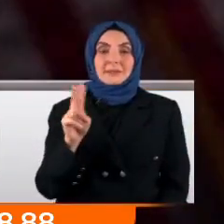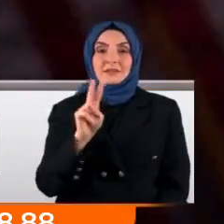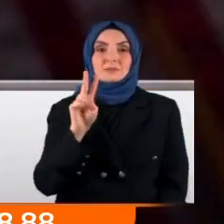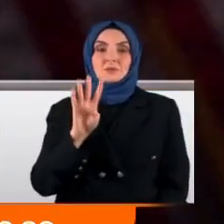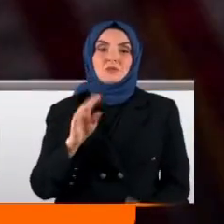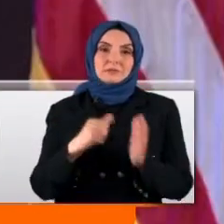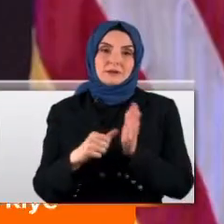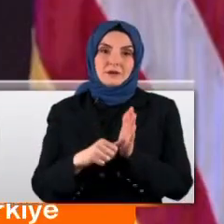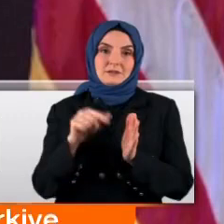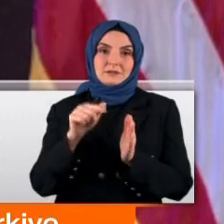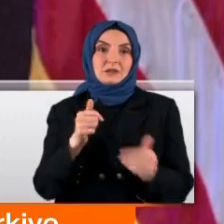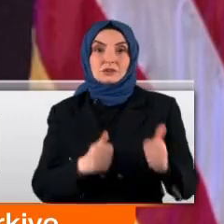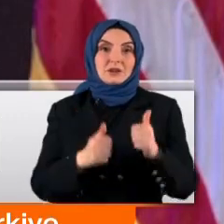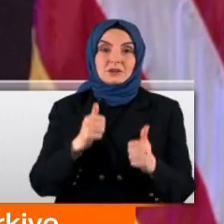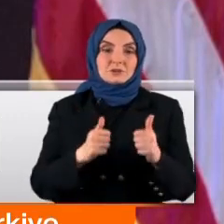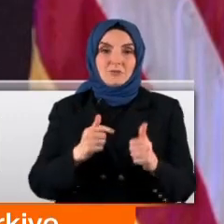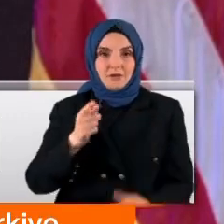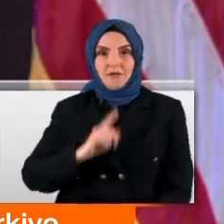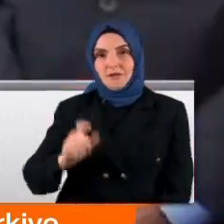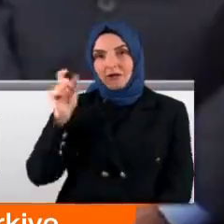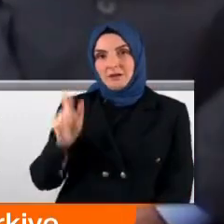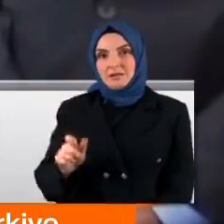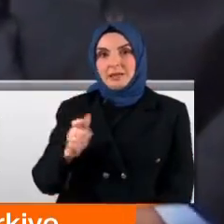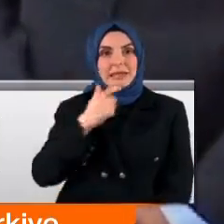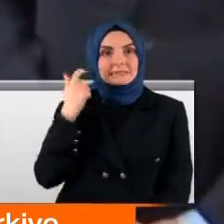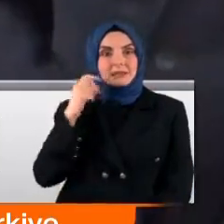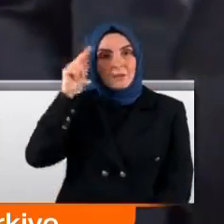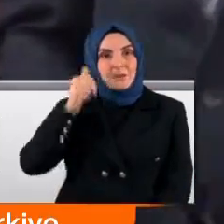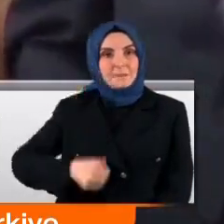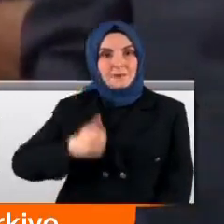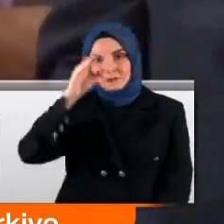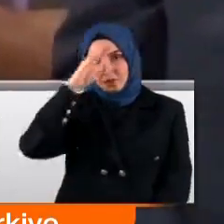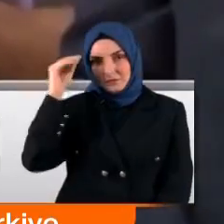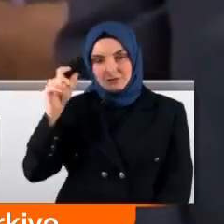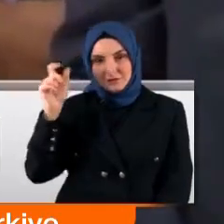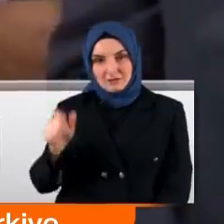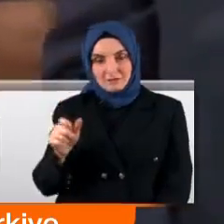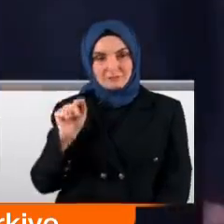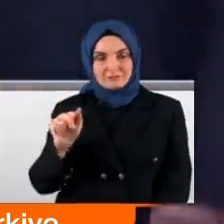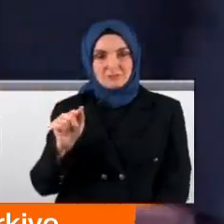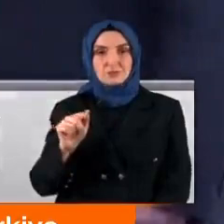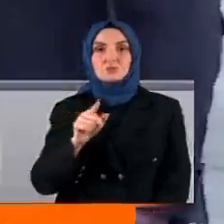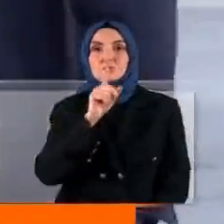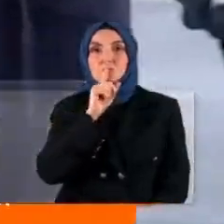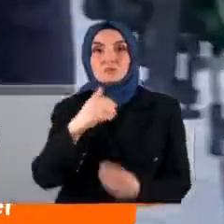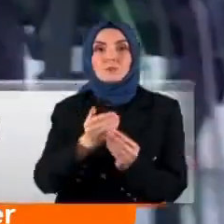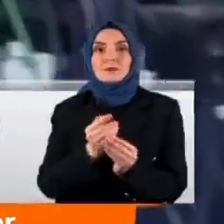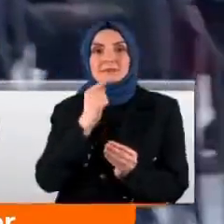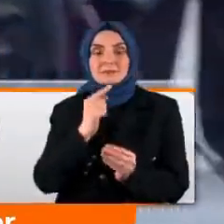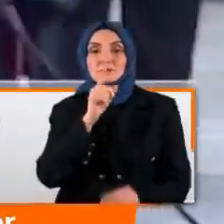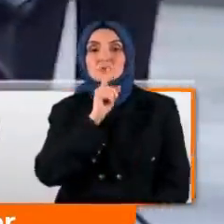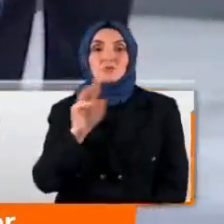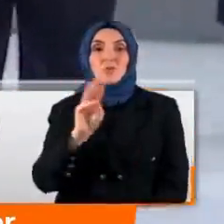2024'te yarışın adayı eski Amerikan başkanının bu kez de sus payı olarak da adlandırılan 130 bin dolarlık bir gizlilik